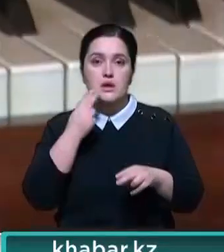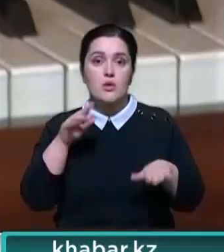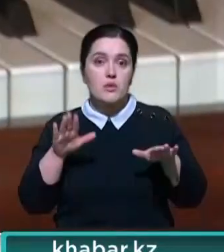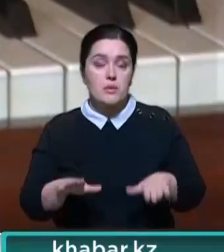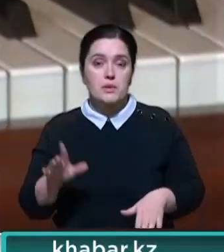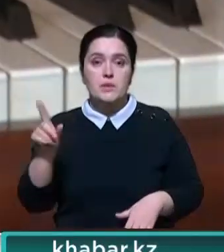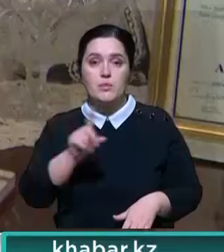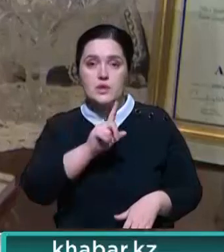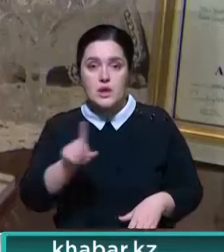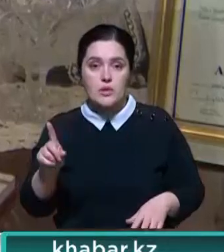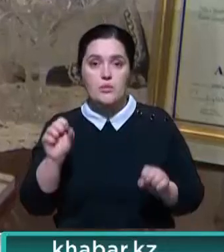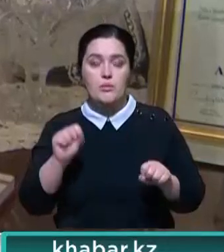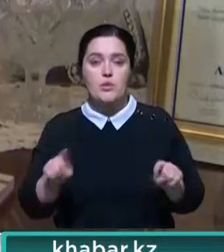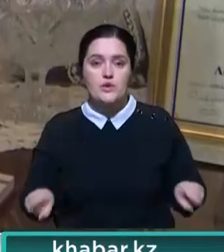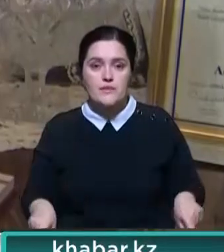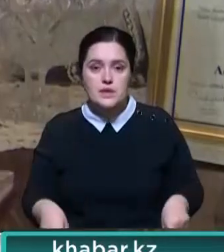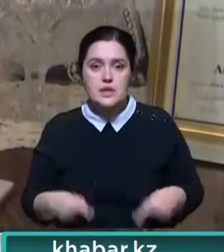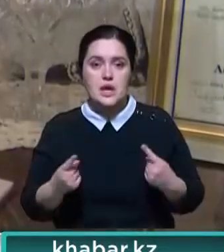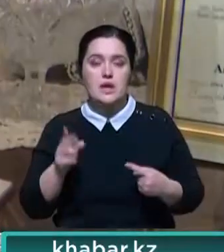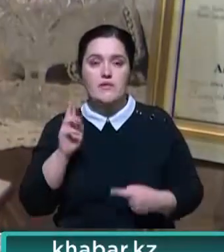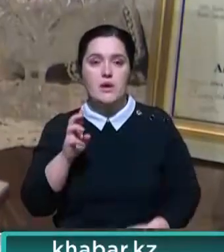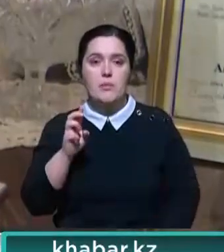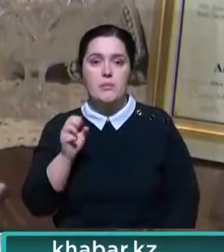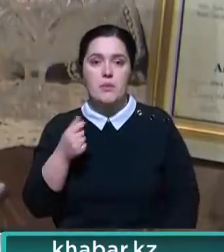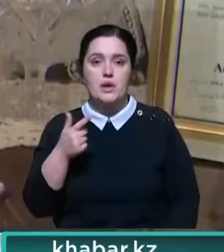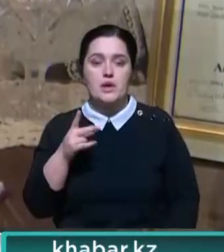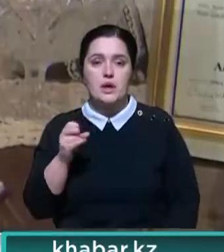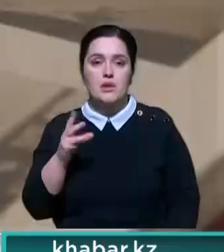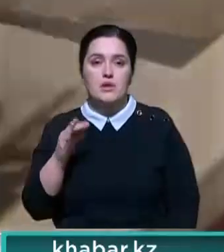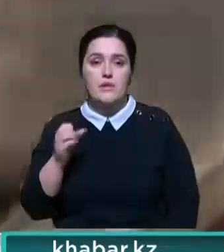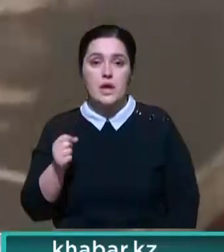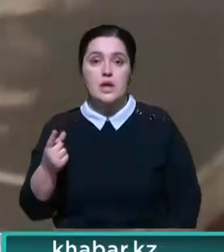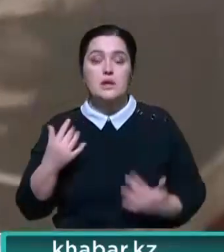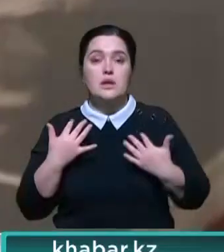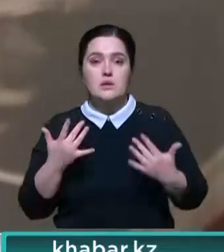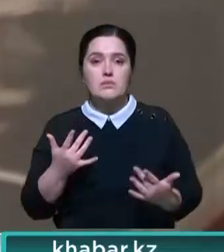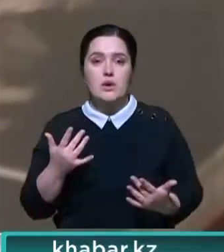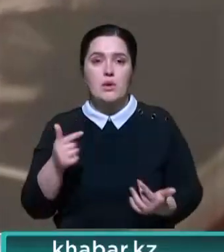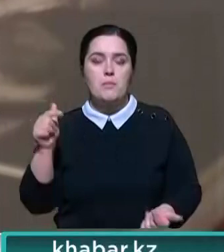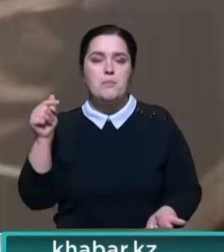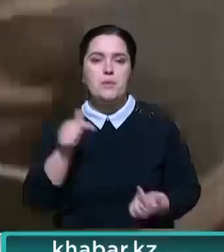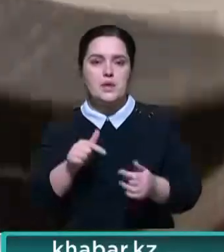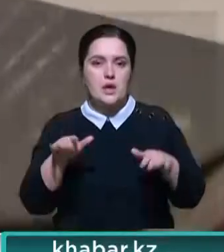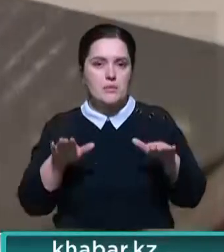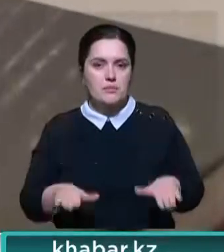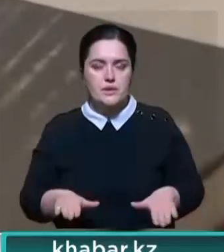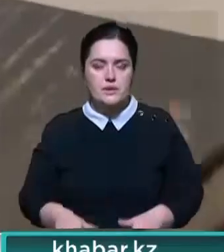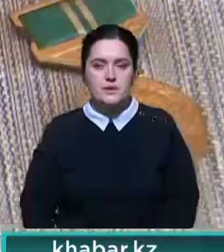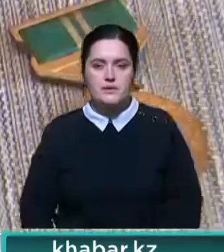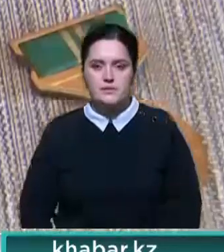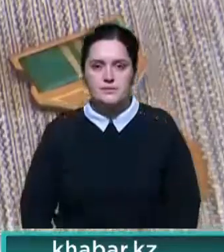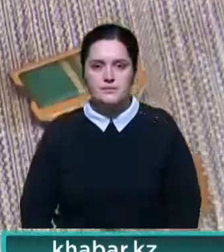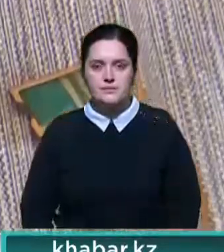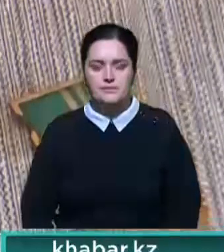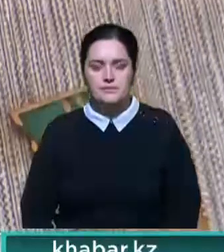занять достойное место в музее, в котором можно воссоздать обстановку квартиры Баглановой. Но для этого требуется подходящее здание.